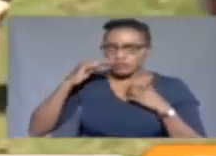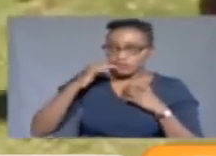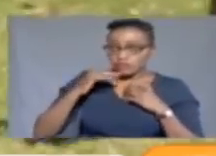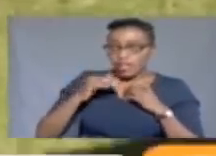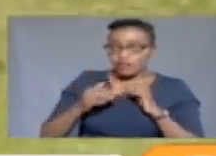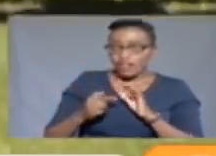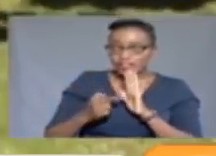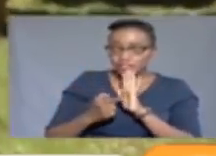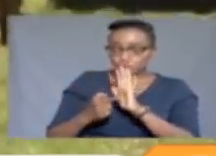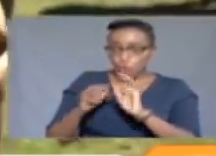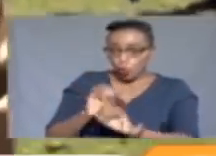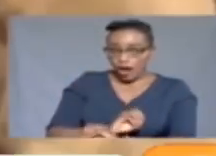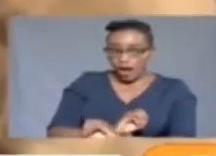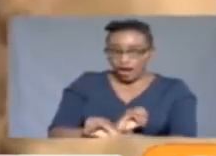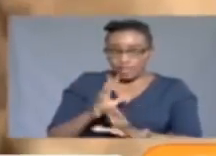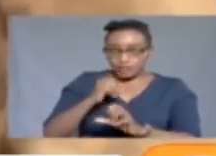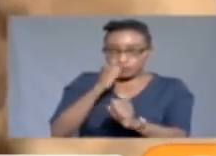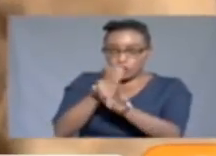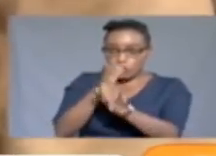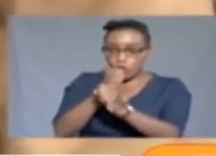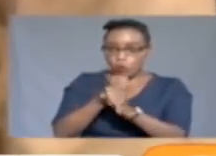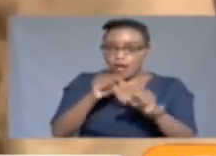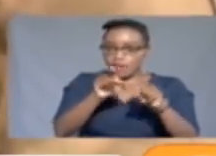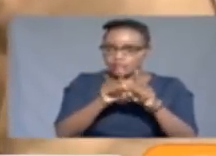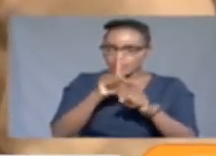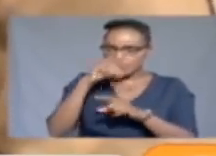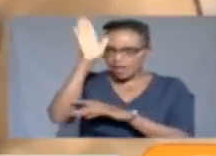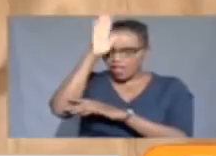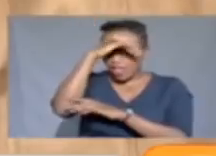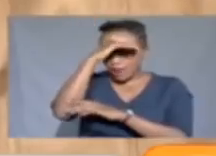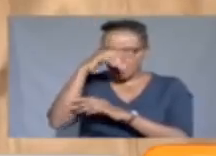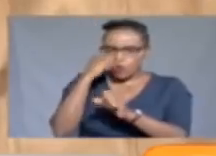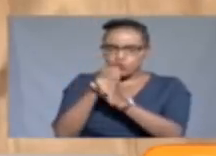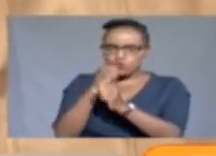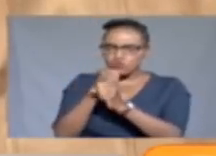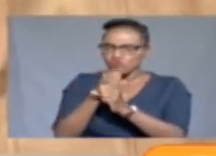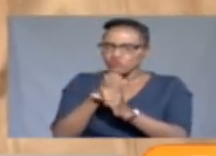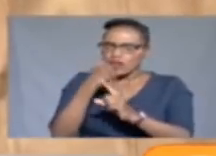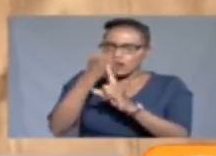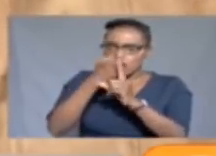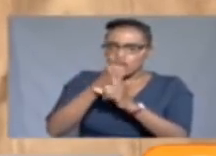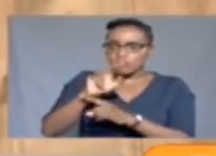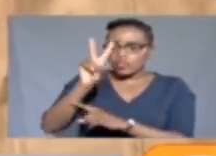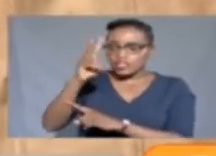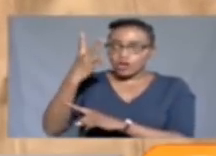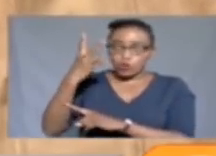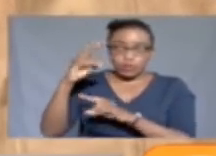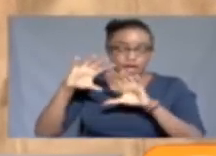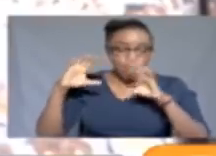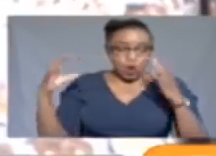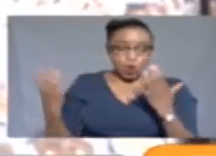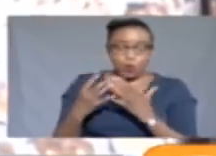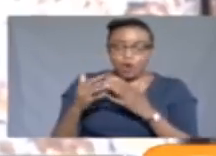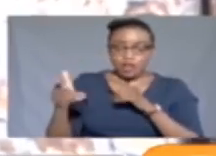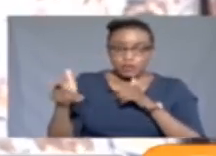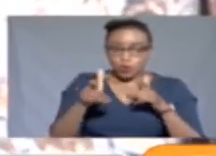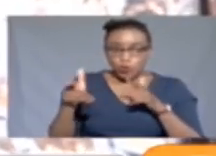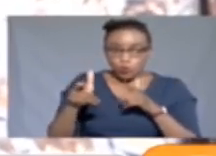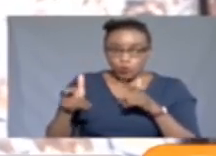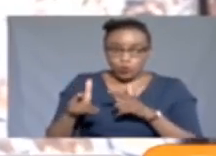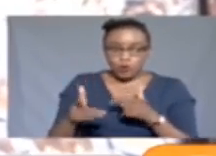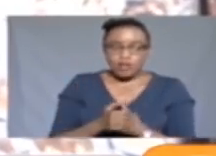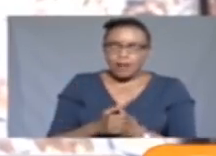ishara tosha ya bidii yake alipokuwa mwanajeshi aliyepigana kwenye vita vya pili vya dunia. Alifanya kazi ya jeshi wakati